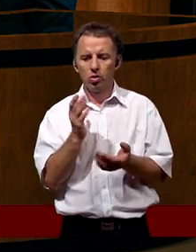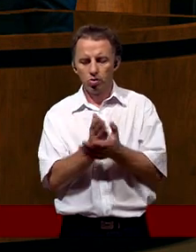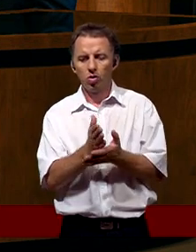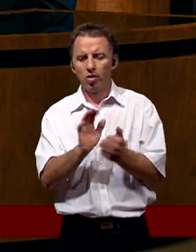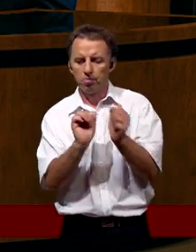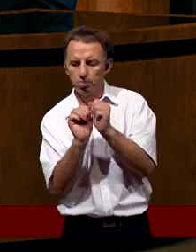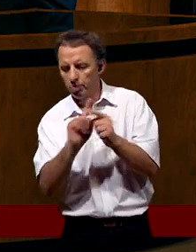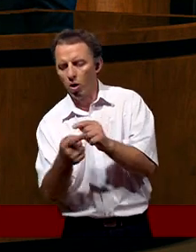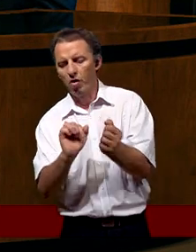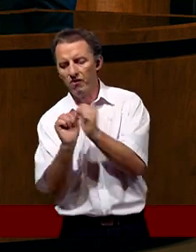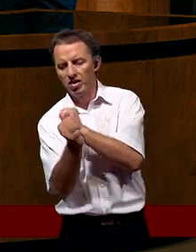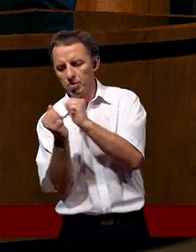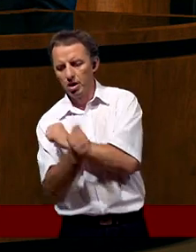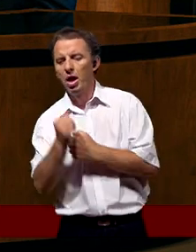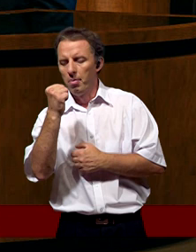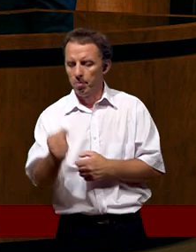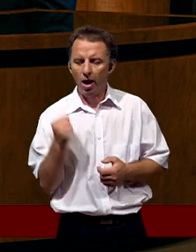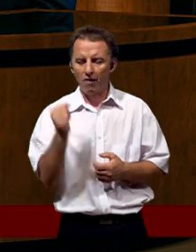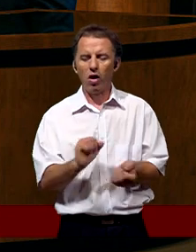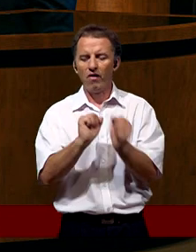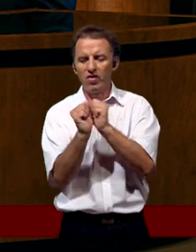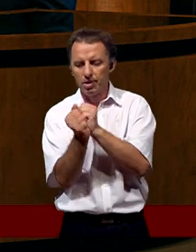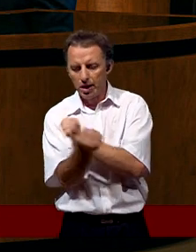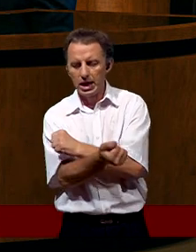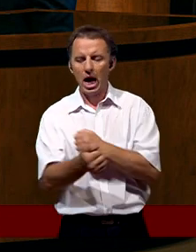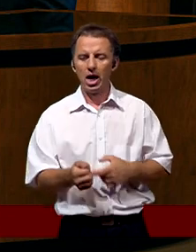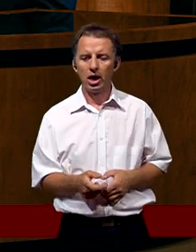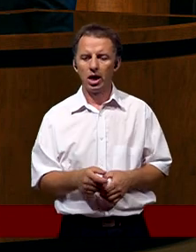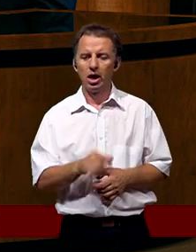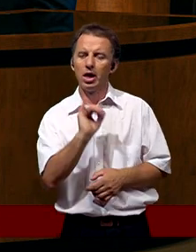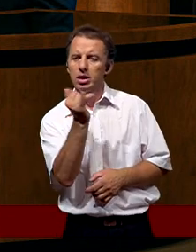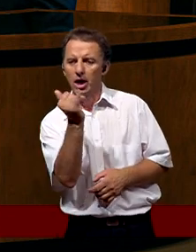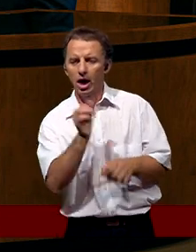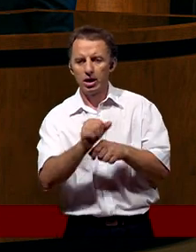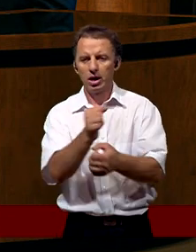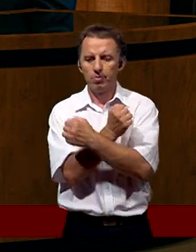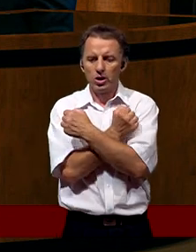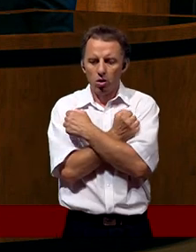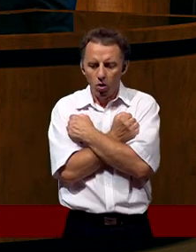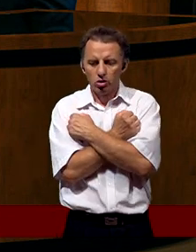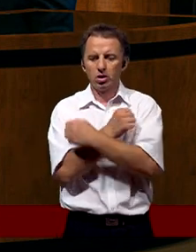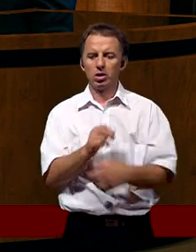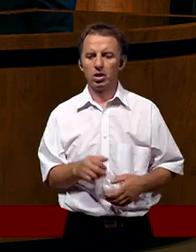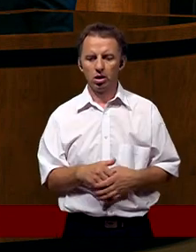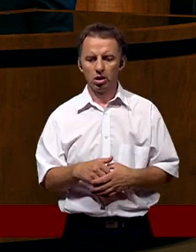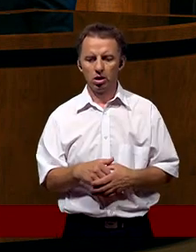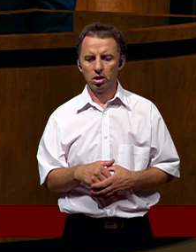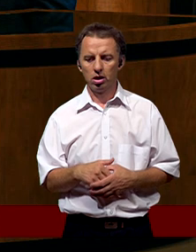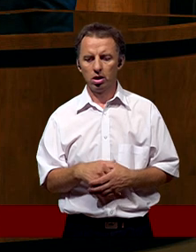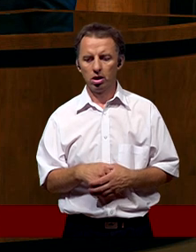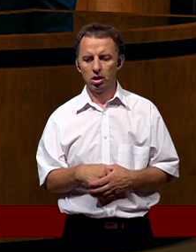już po wymienianiu, jak Paweł wymienia, jaka jest miłość,